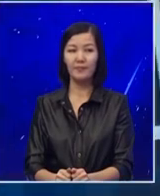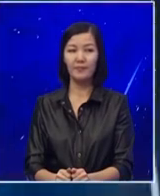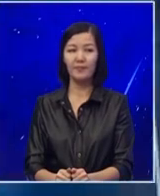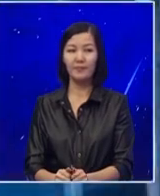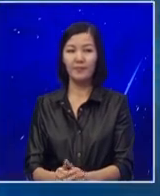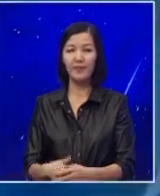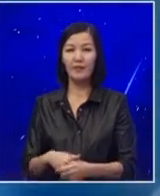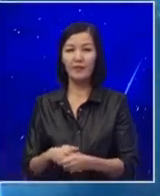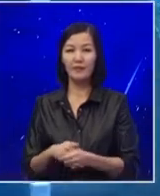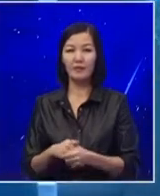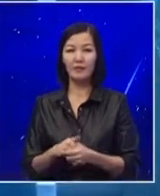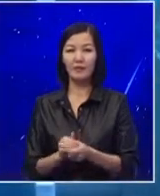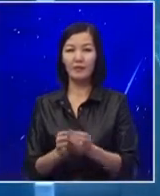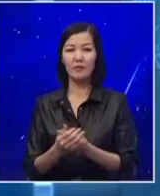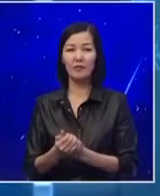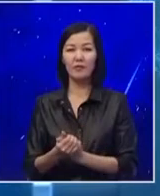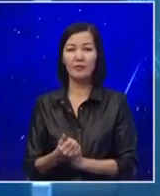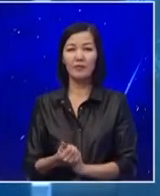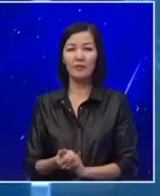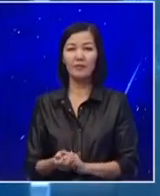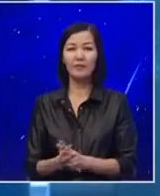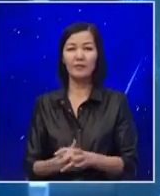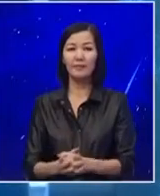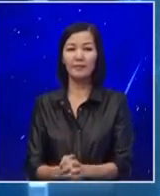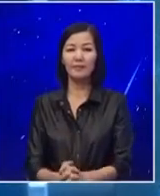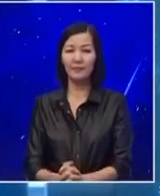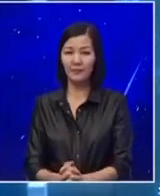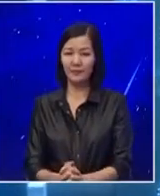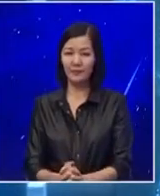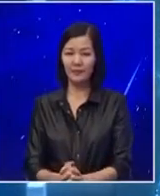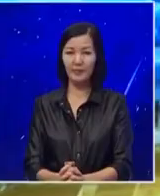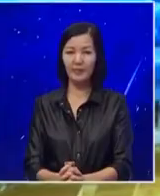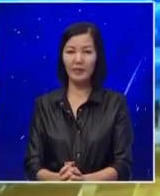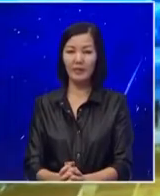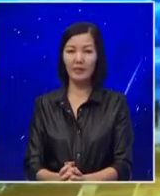Мадина Берікқызы, Гүлжан Қызайбай, Надир Хамзин, Жетісу телеарнасы.